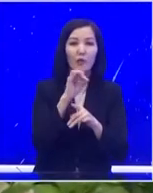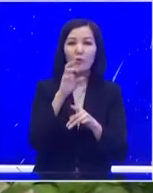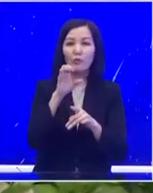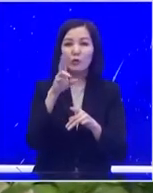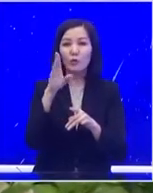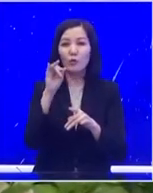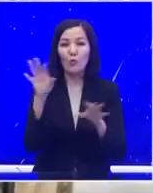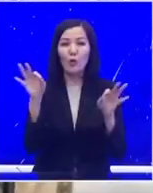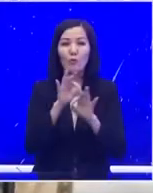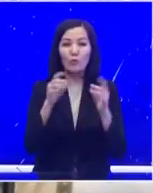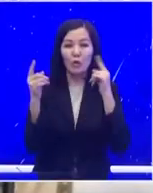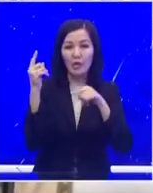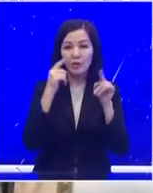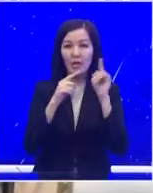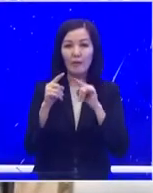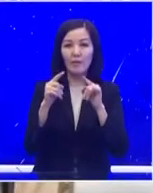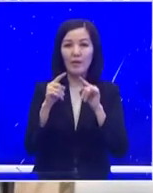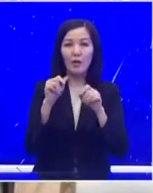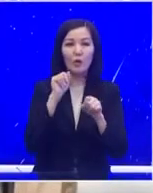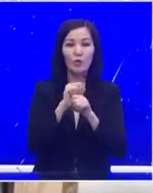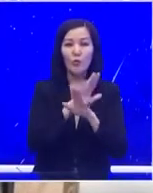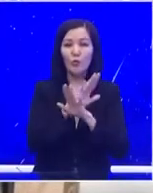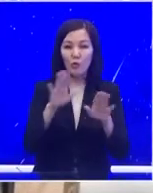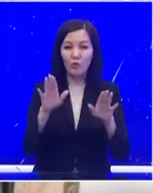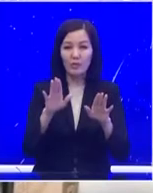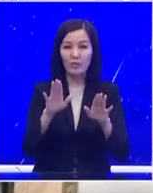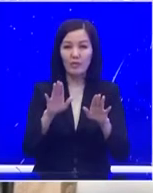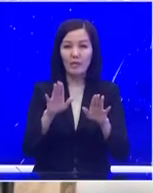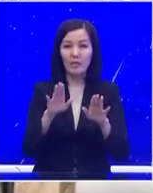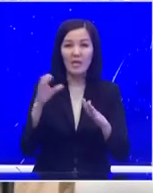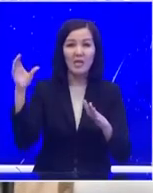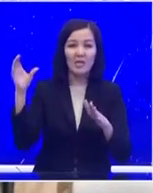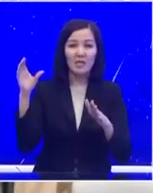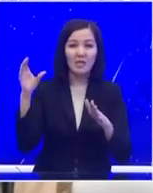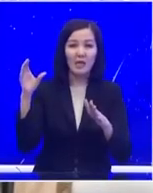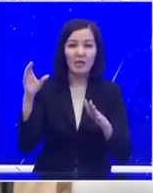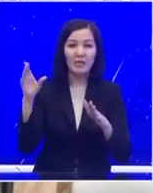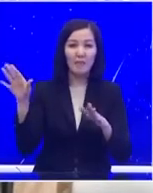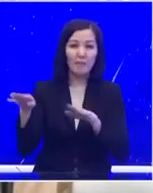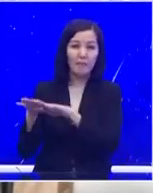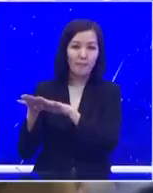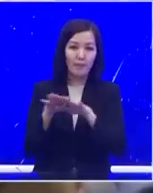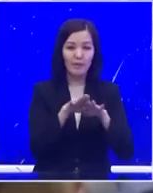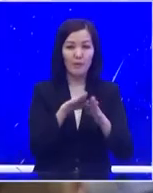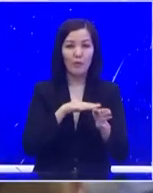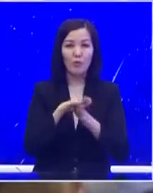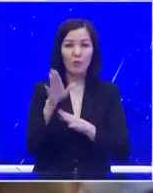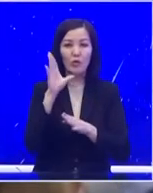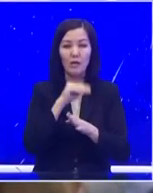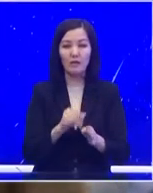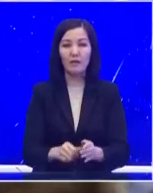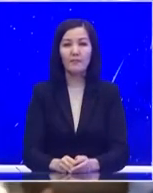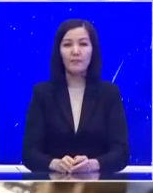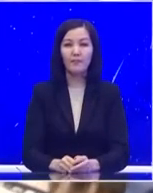режимінде музыкалық шығармаларды кідіріссіз, нотасыз бір деммен орындауға бағытталған ұжым. Бұлардың ерекшелігі,